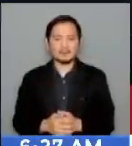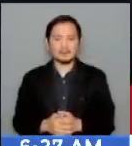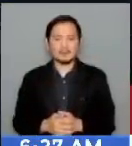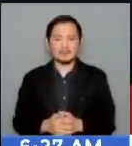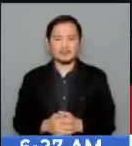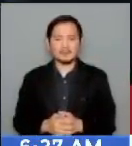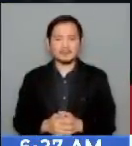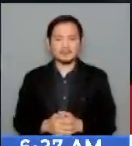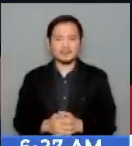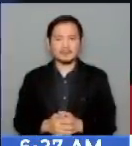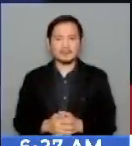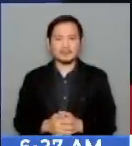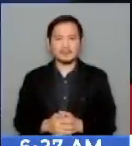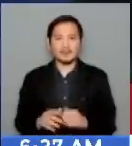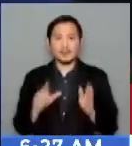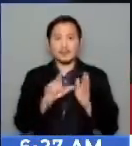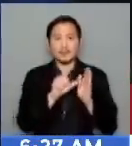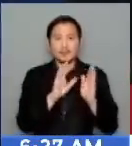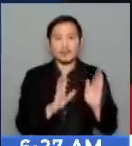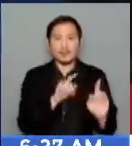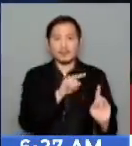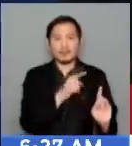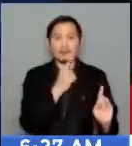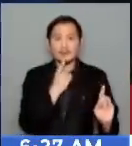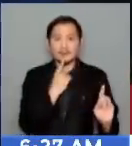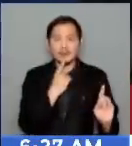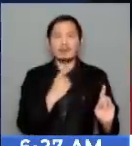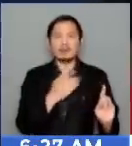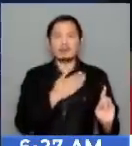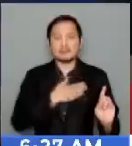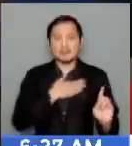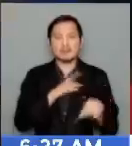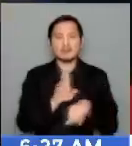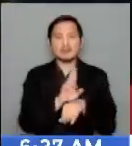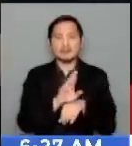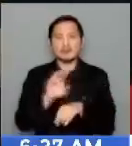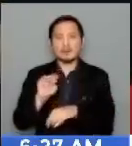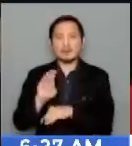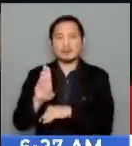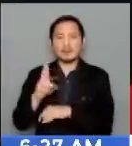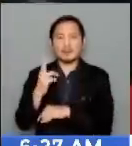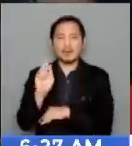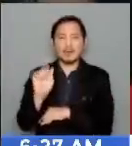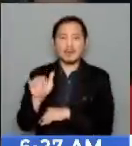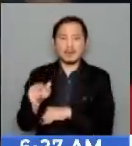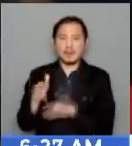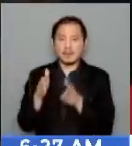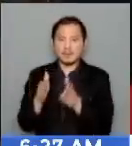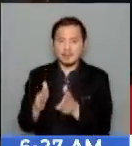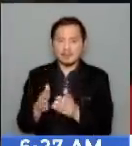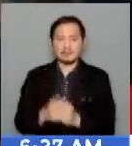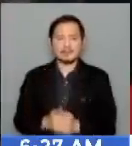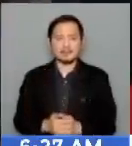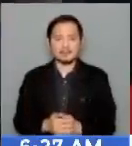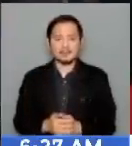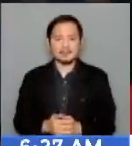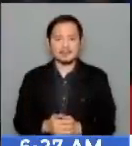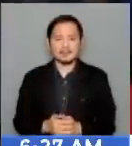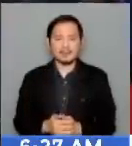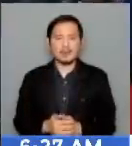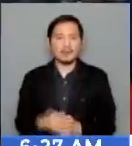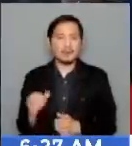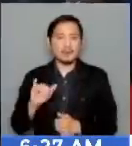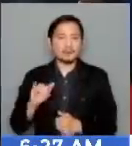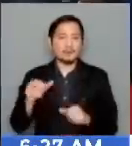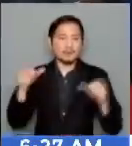Atty. Romando Artes na mabuhay lanes, yun yung mga nandiyan sa scout na papasok. Pero masyado kasi marami, kaya doon ipopost na lamang sa social media. Kaya asahan na mga